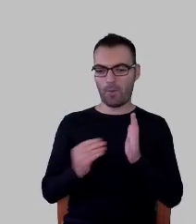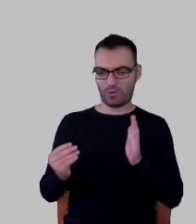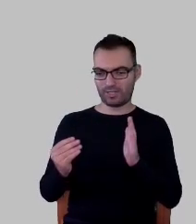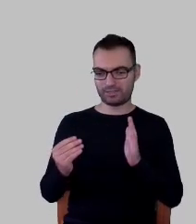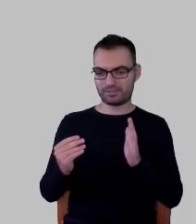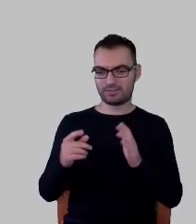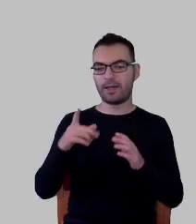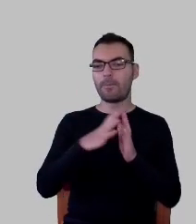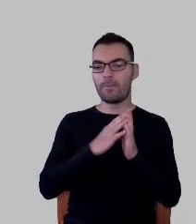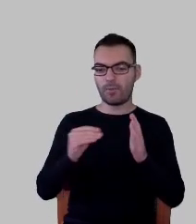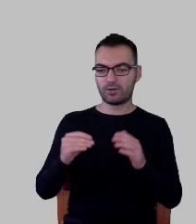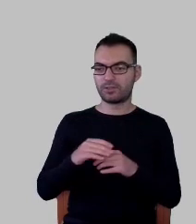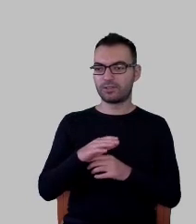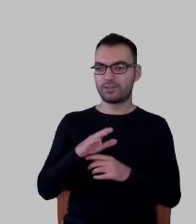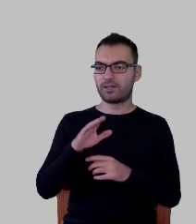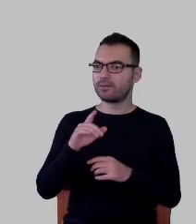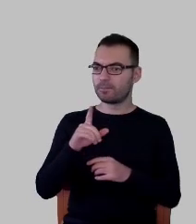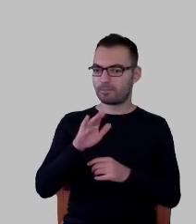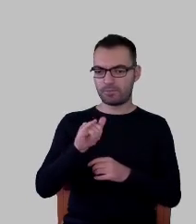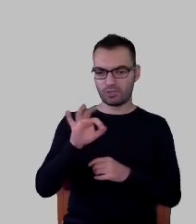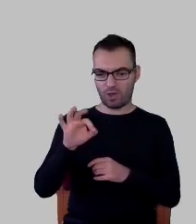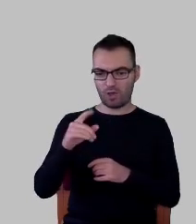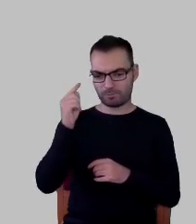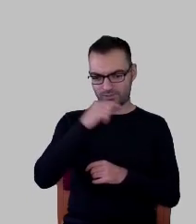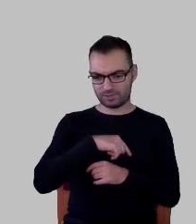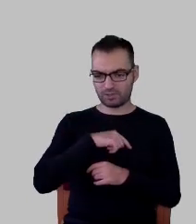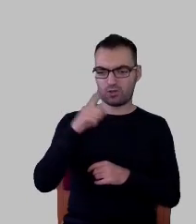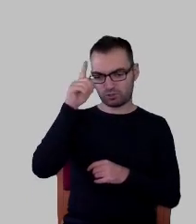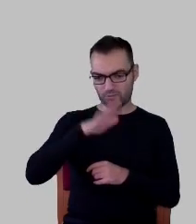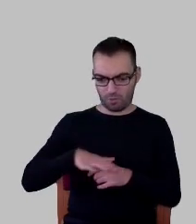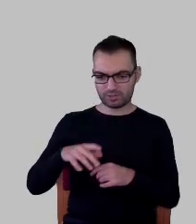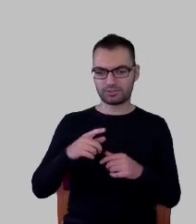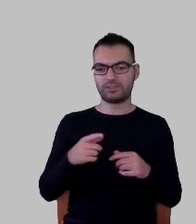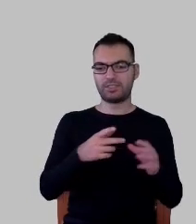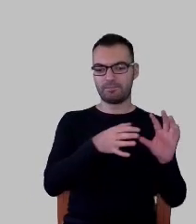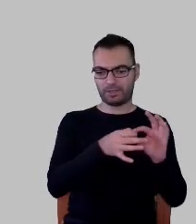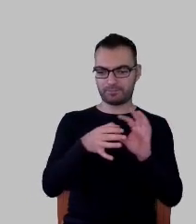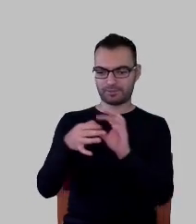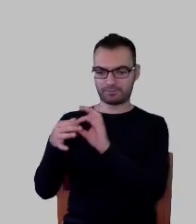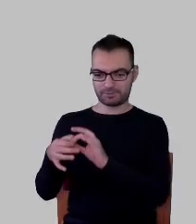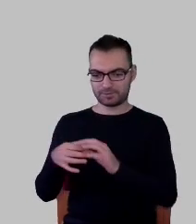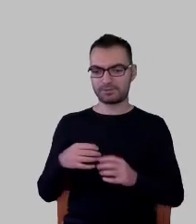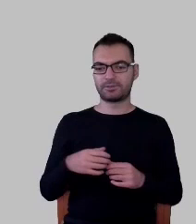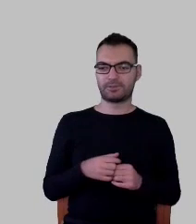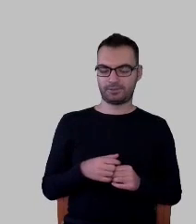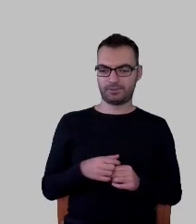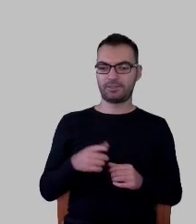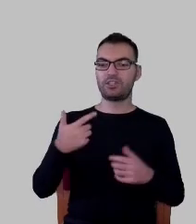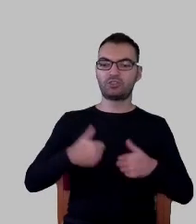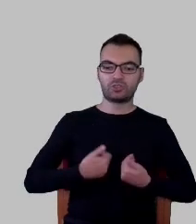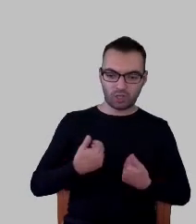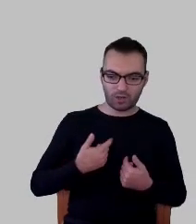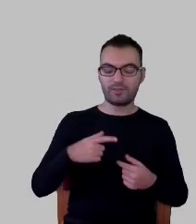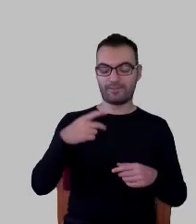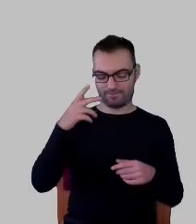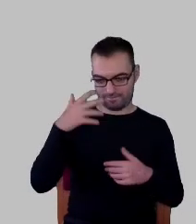zwany modelem biopsychospołecznym, czyli uwzględniającym zarówno to funkcjonowanie zdrowotne, fizyczne,